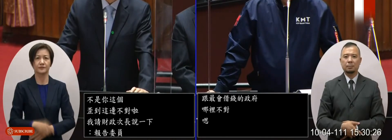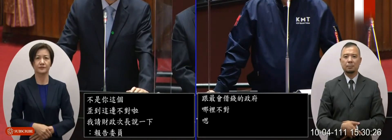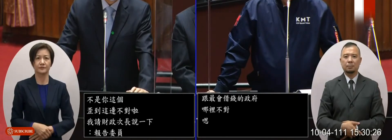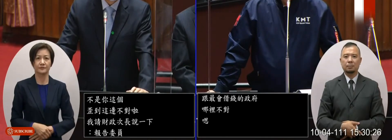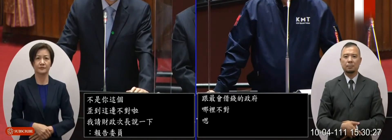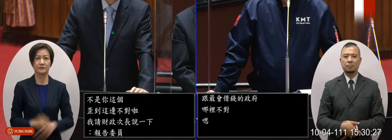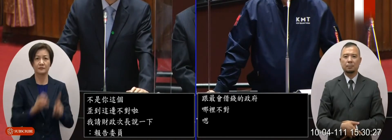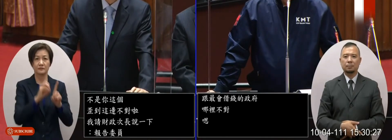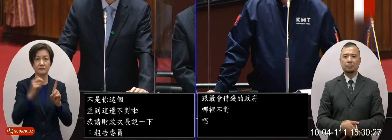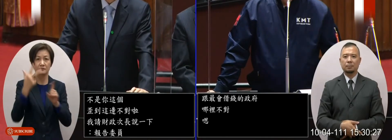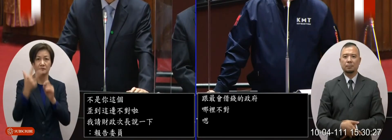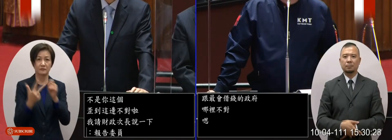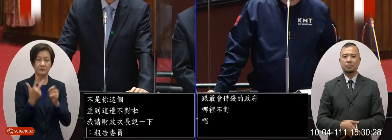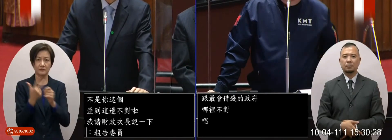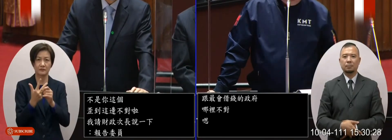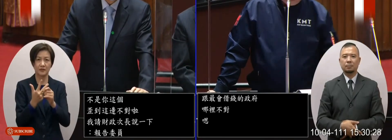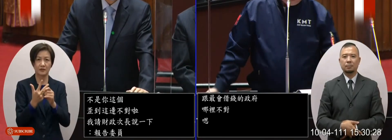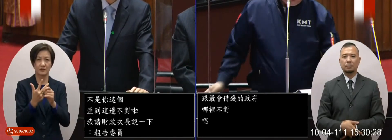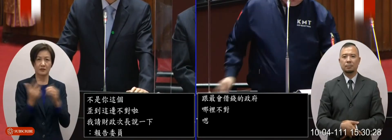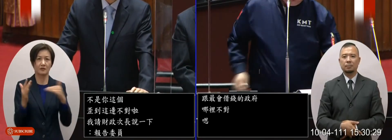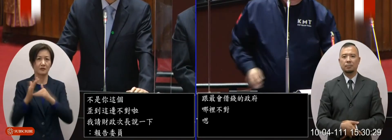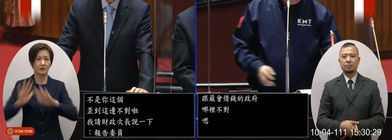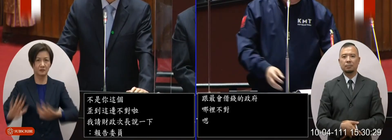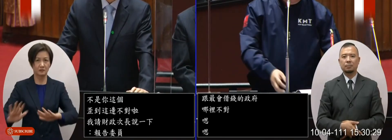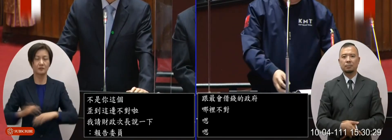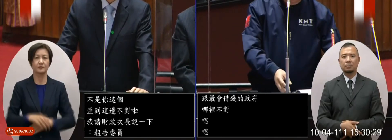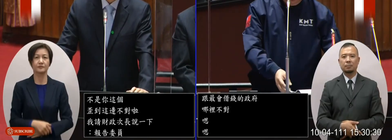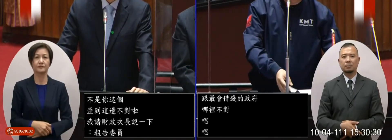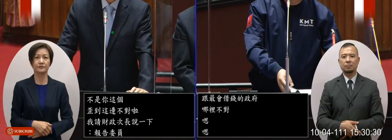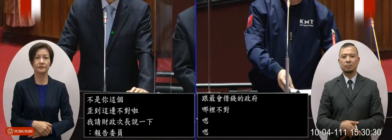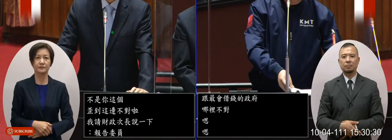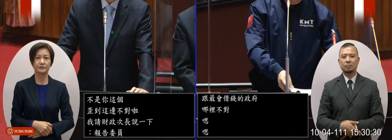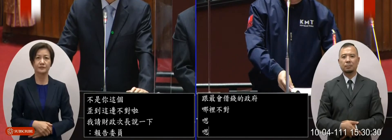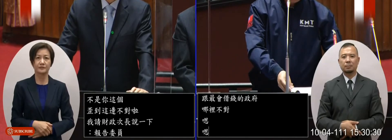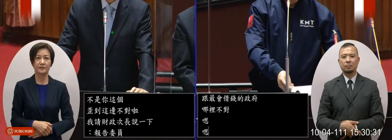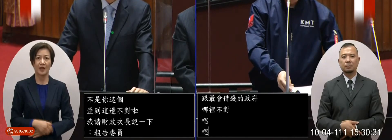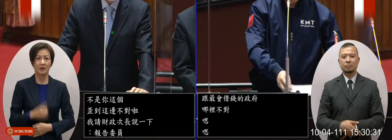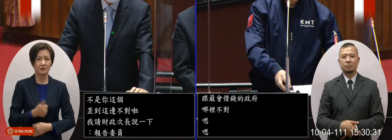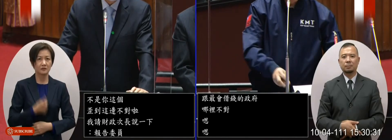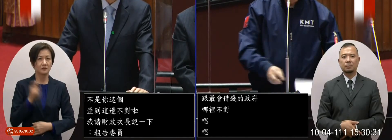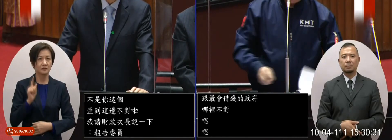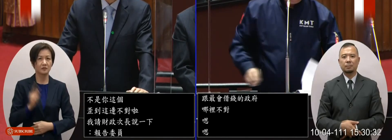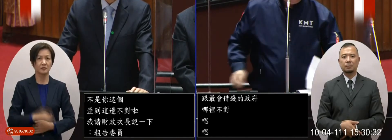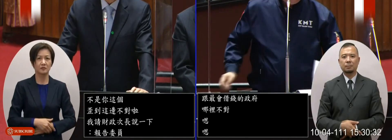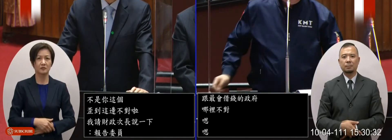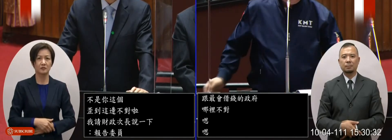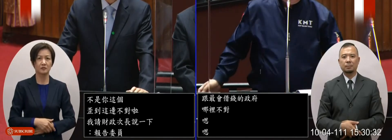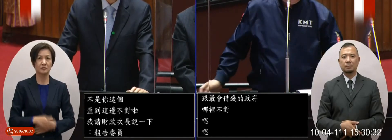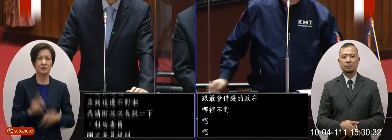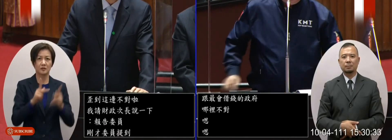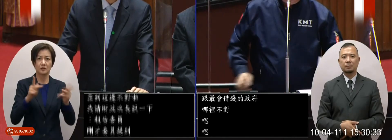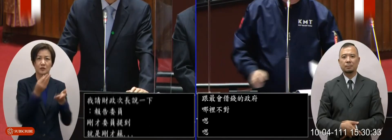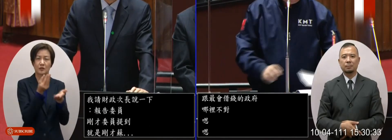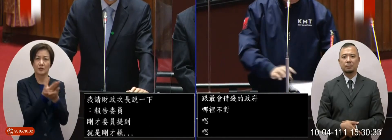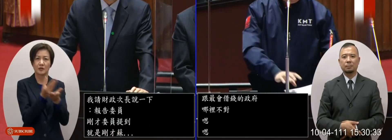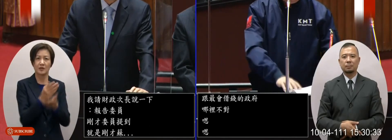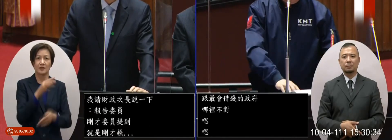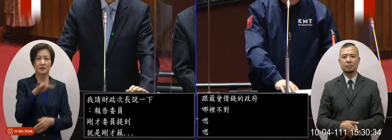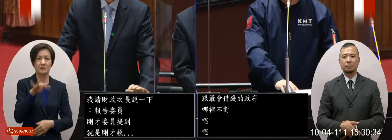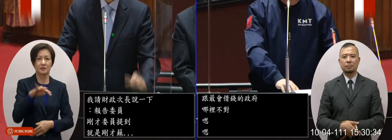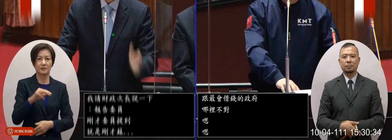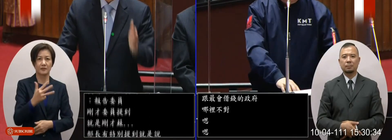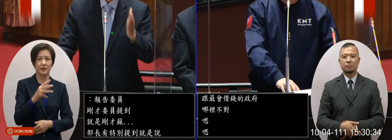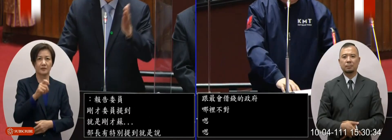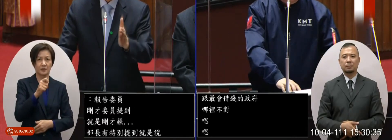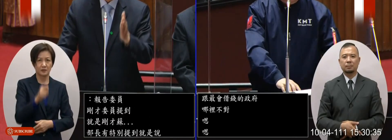从107年到现在为止呢、嗯，那实际上已经实质还债是4800亿。